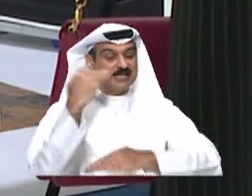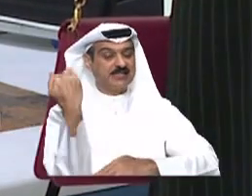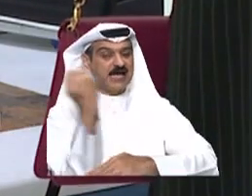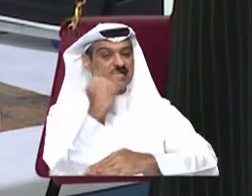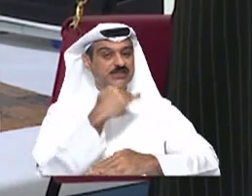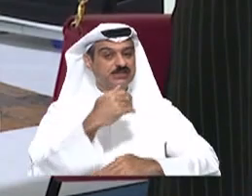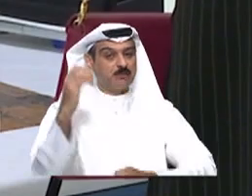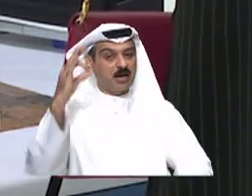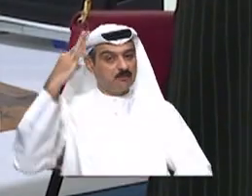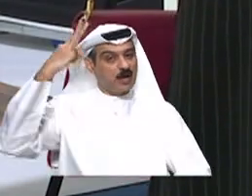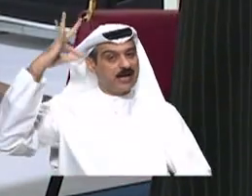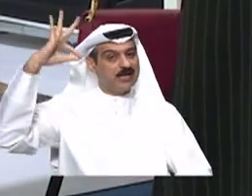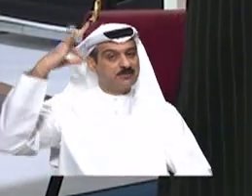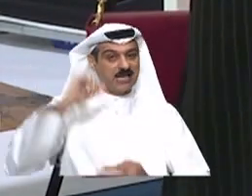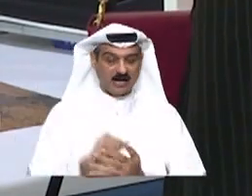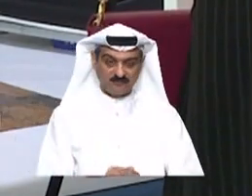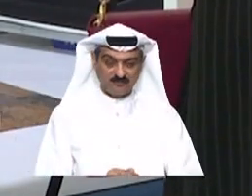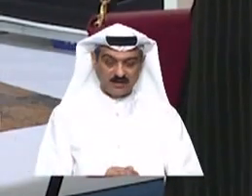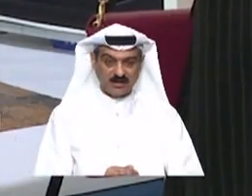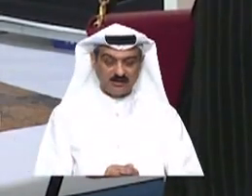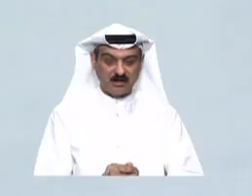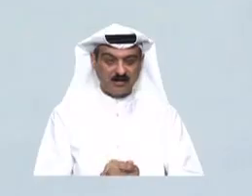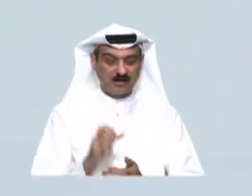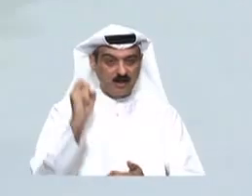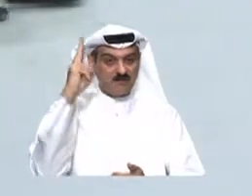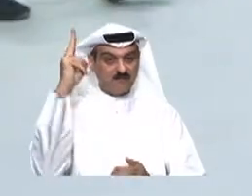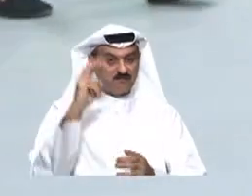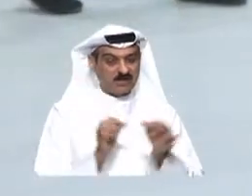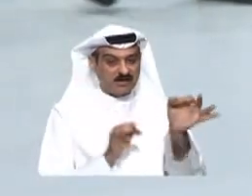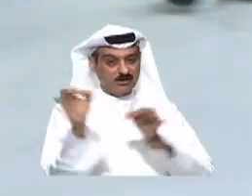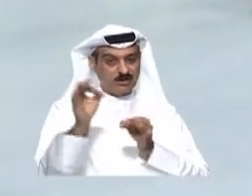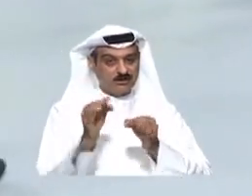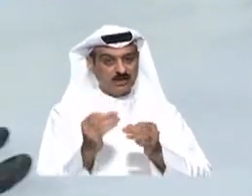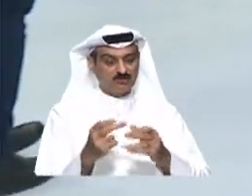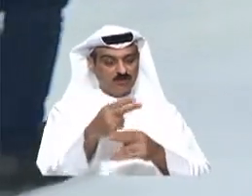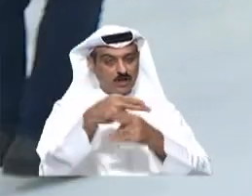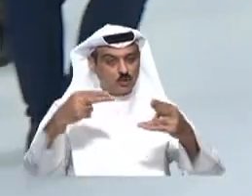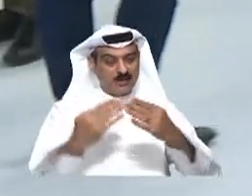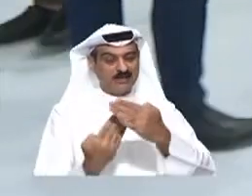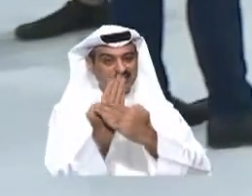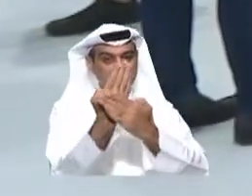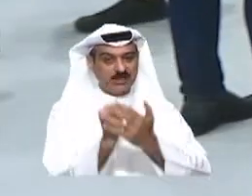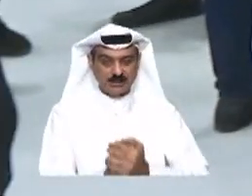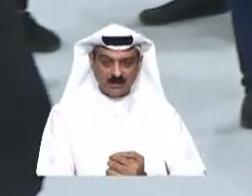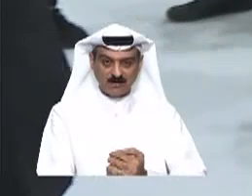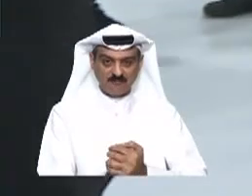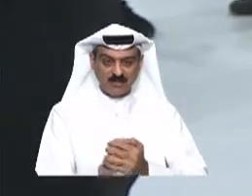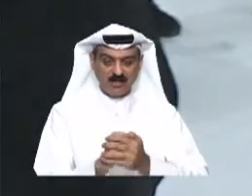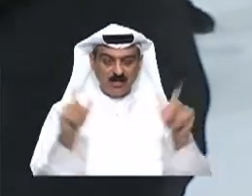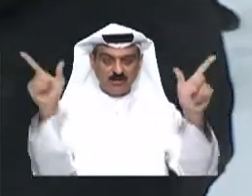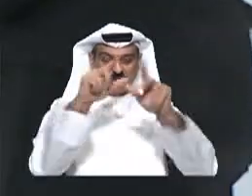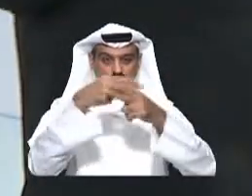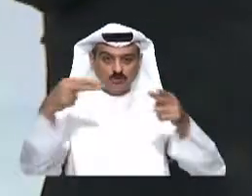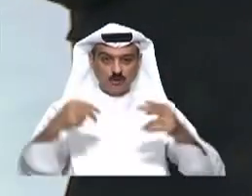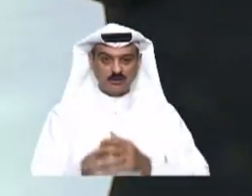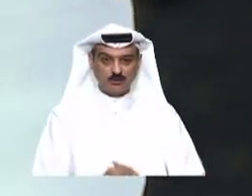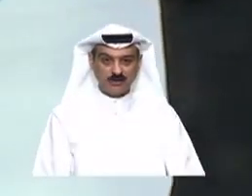البشري والإبداعي في رؤية الكويت الجديدة. فهد التركي، تلفزيون دولة الكويت.